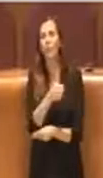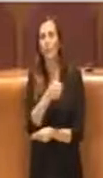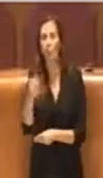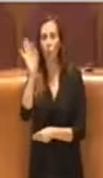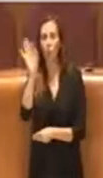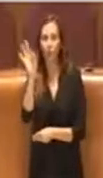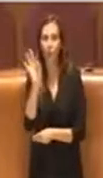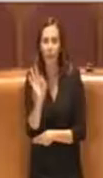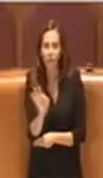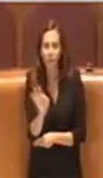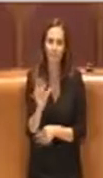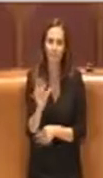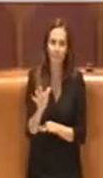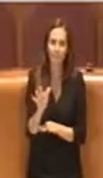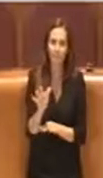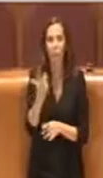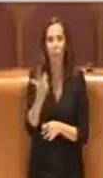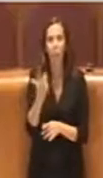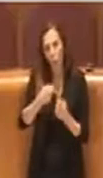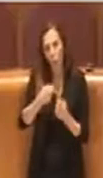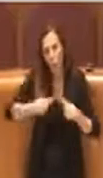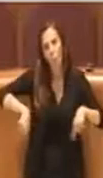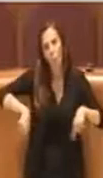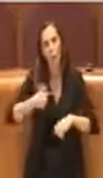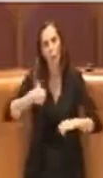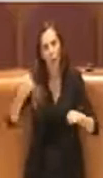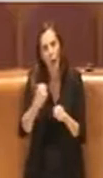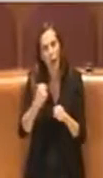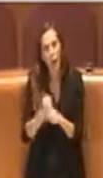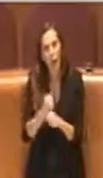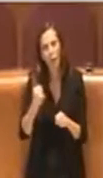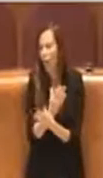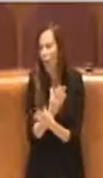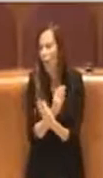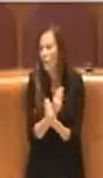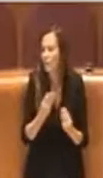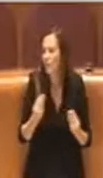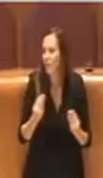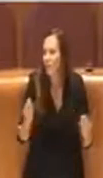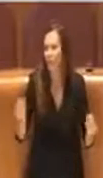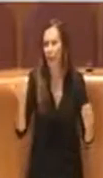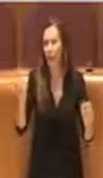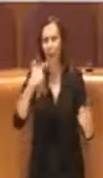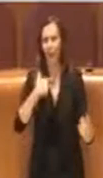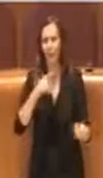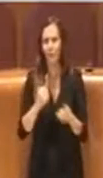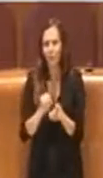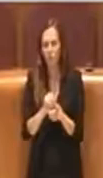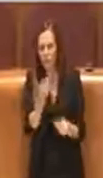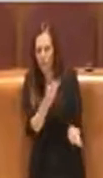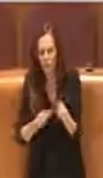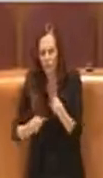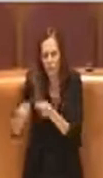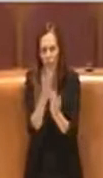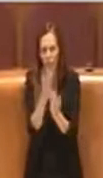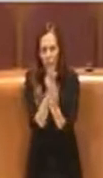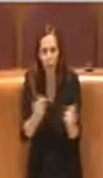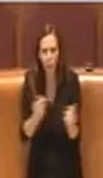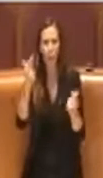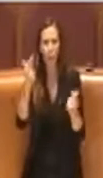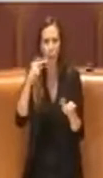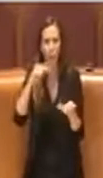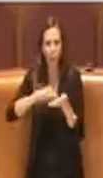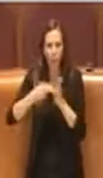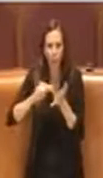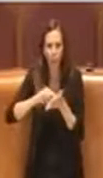con le commissioni patrimonio, commissione ambiente, dove abbiamo fissato dei punti appunto centrali per risolvere questo problema,